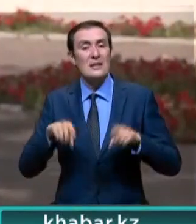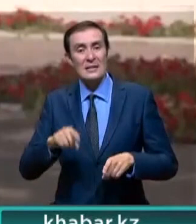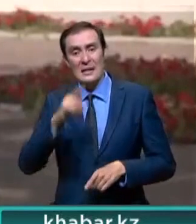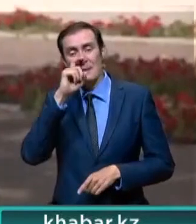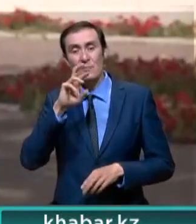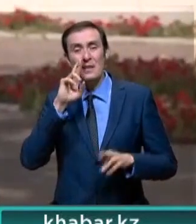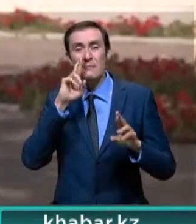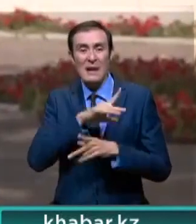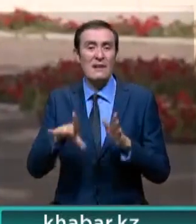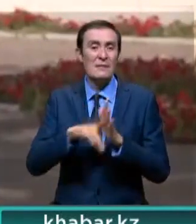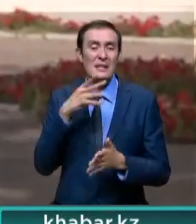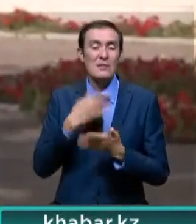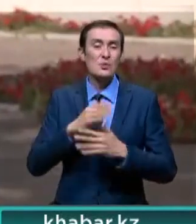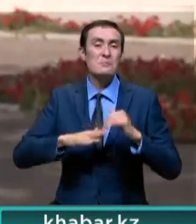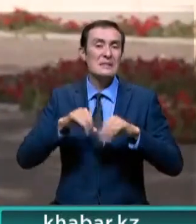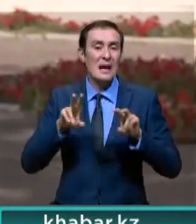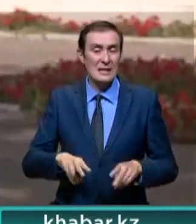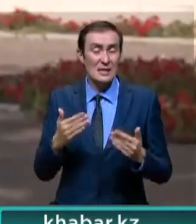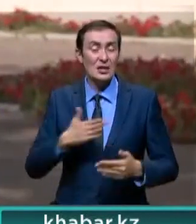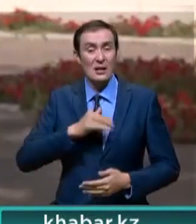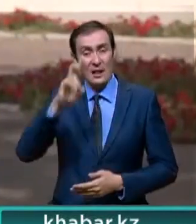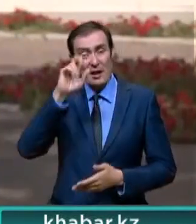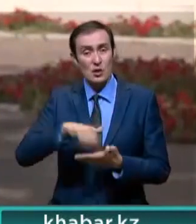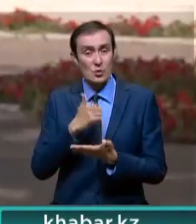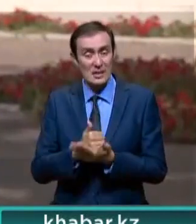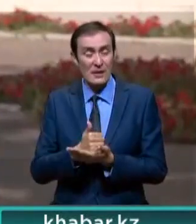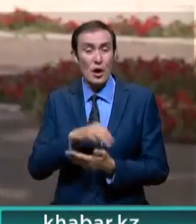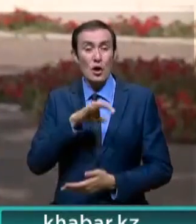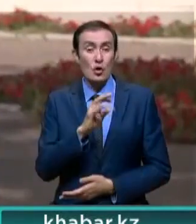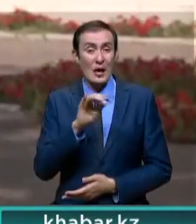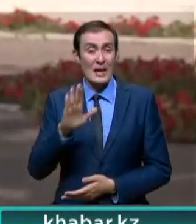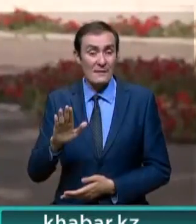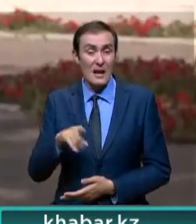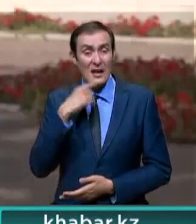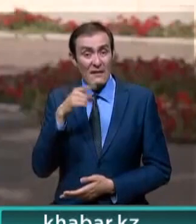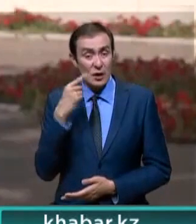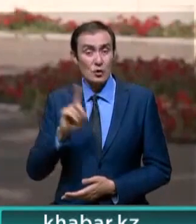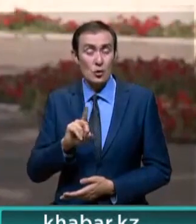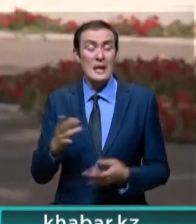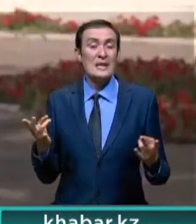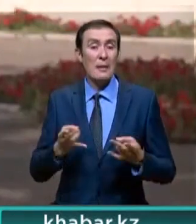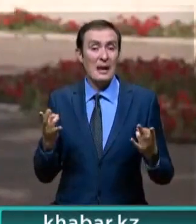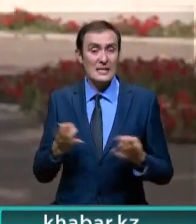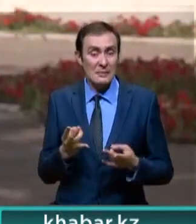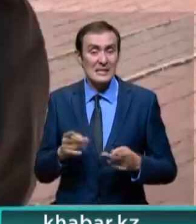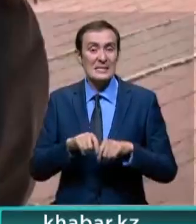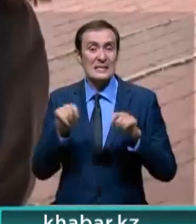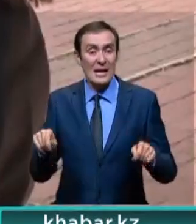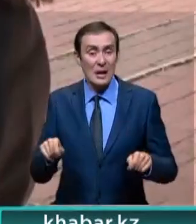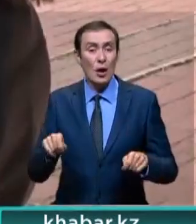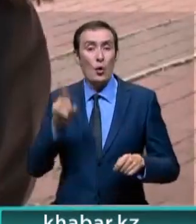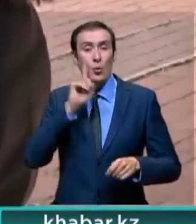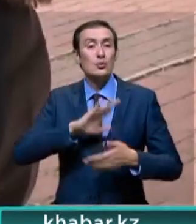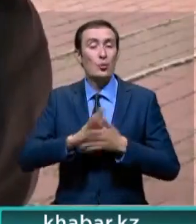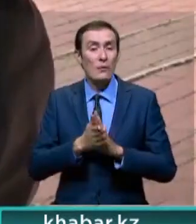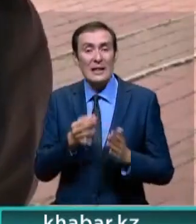неправильно выбирают свою специальность. И наш глава государства Касым-Жомарт Кемелевич Токаев сказал о необходимости создания условий